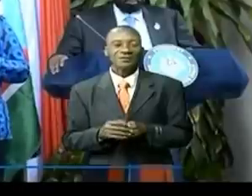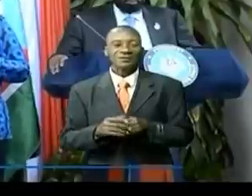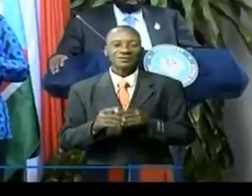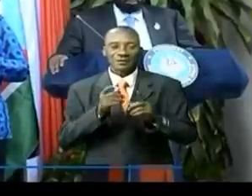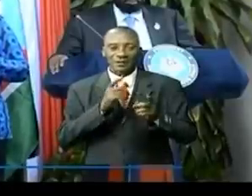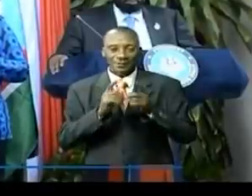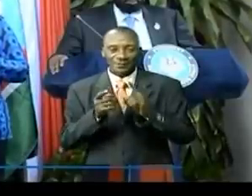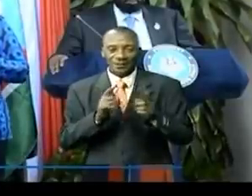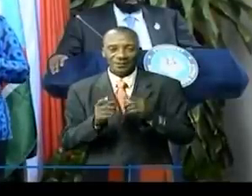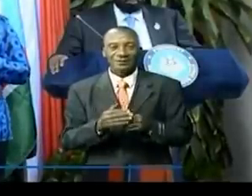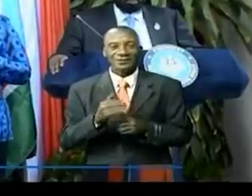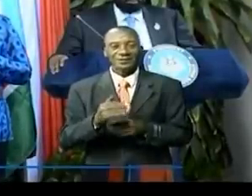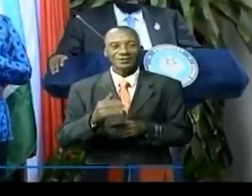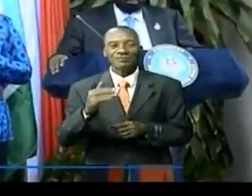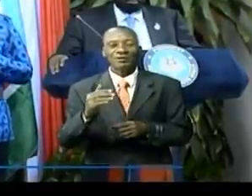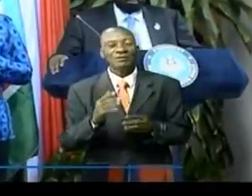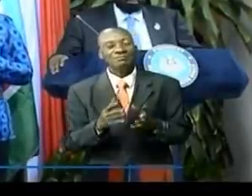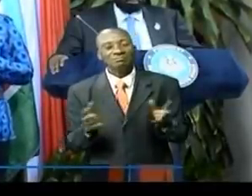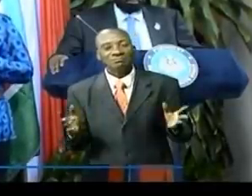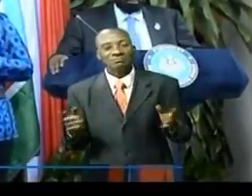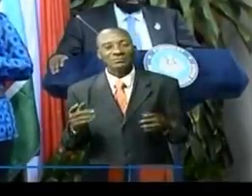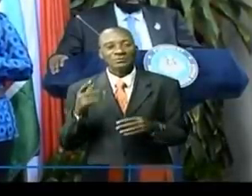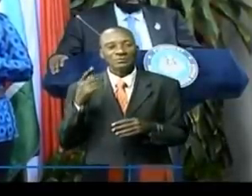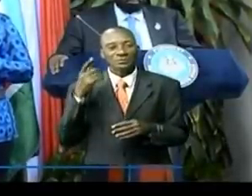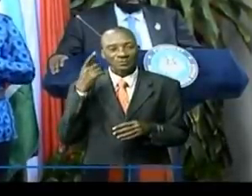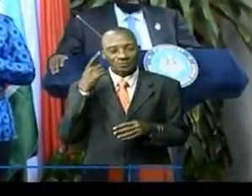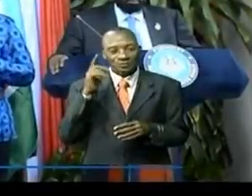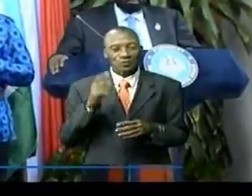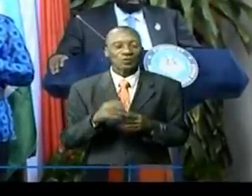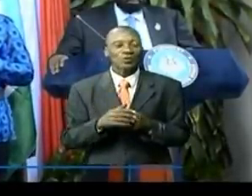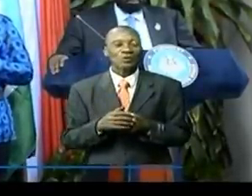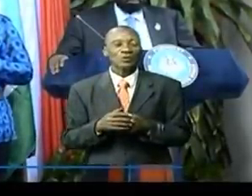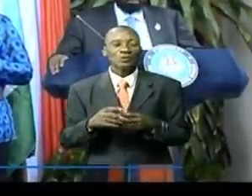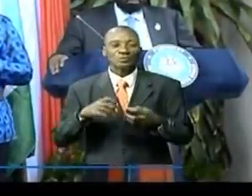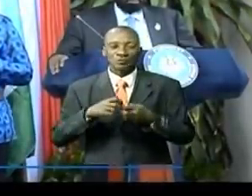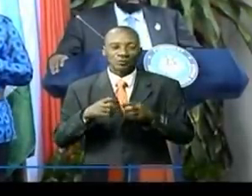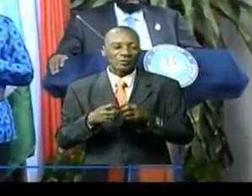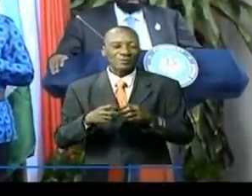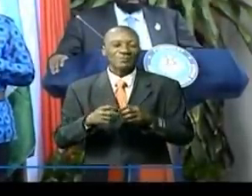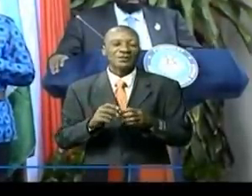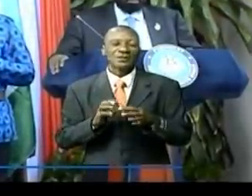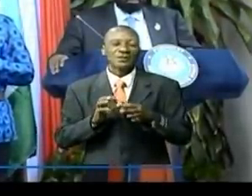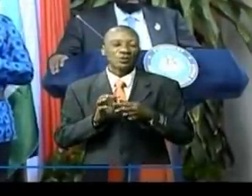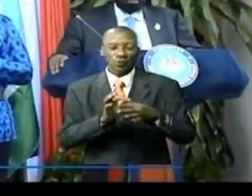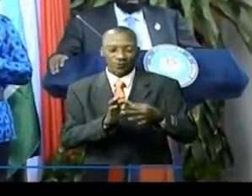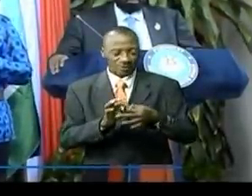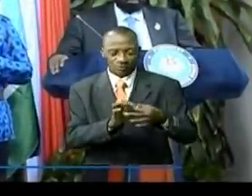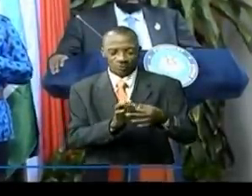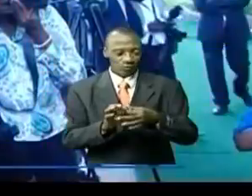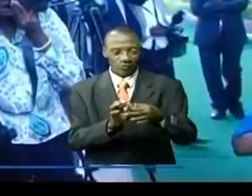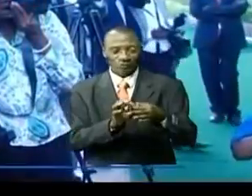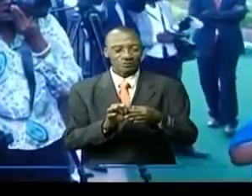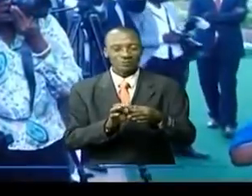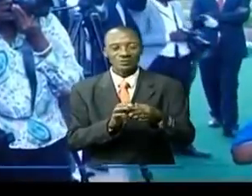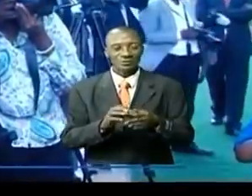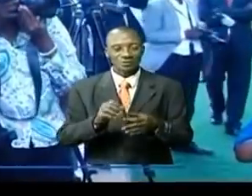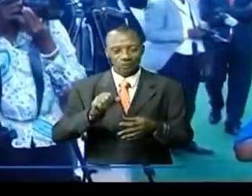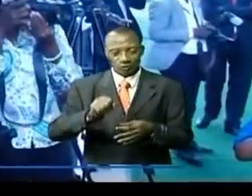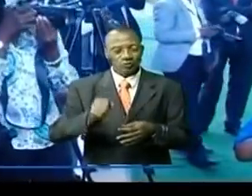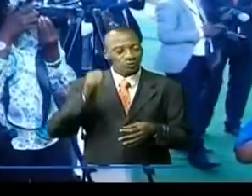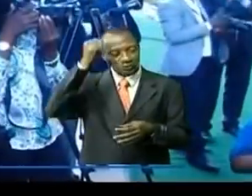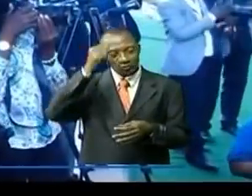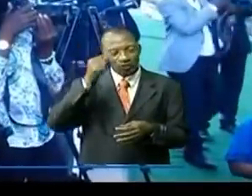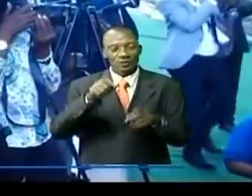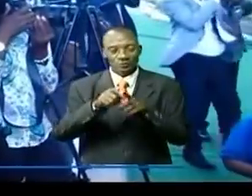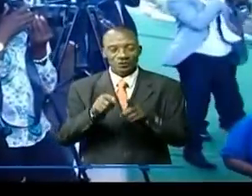des hydrocarbures, un domaine dans lequel, vous savez, il y a d'énormes difficultés et inquiétudes en ce